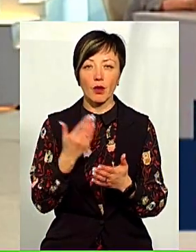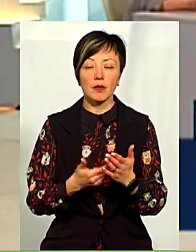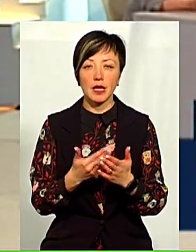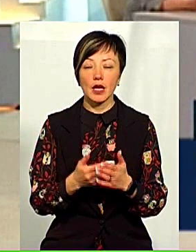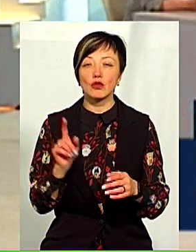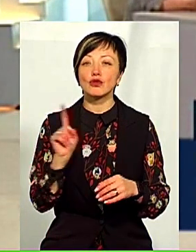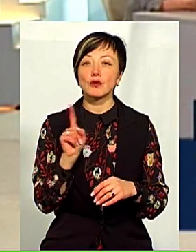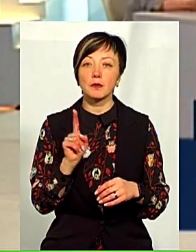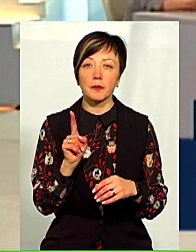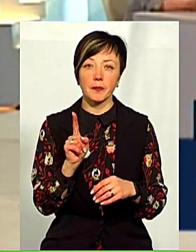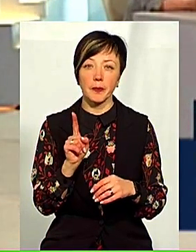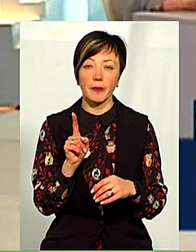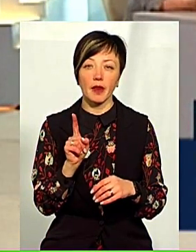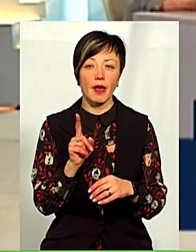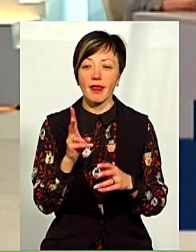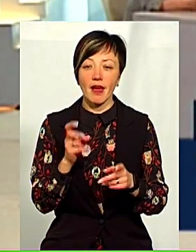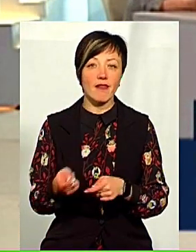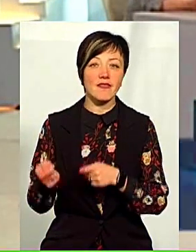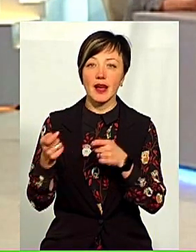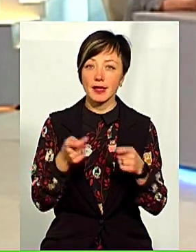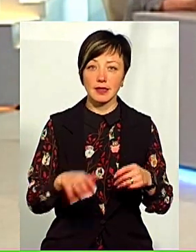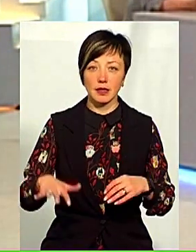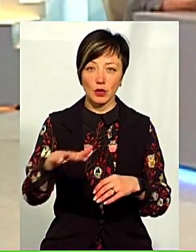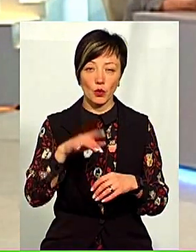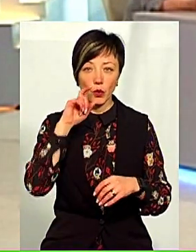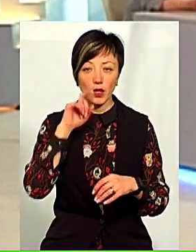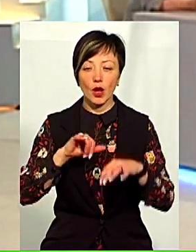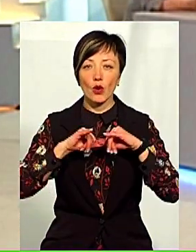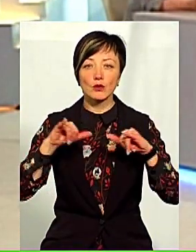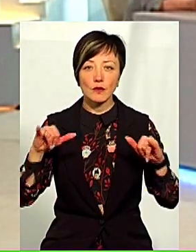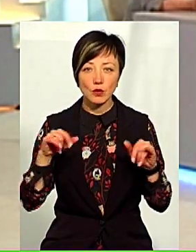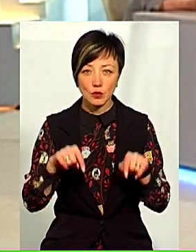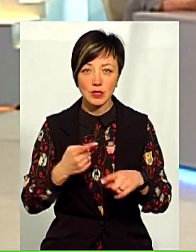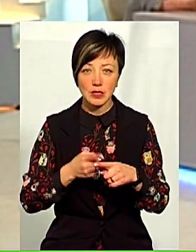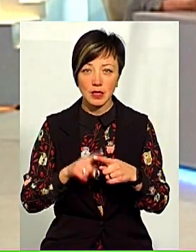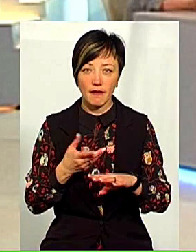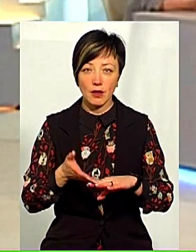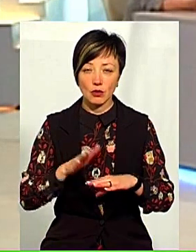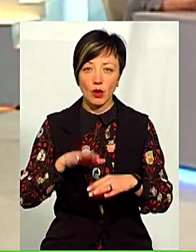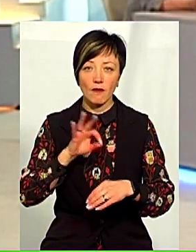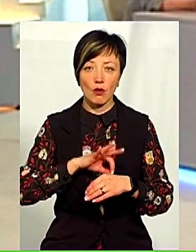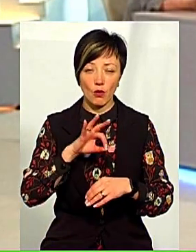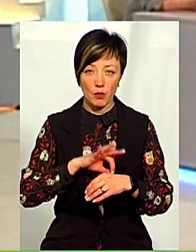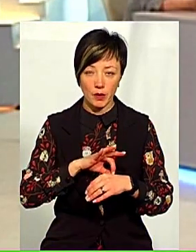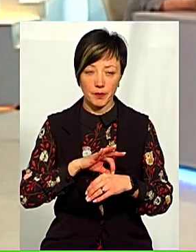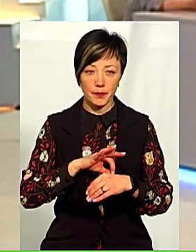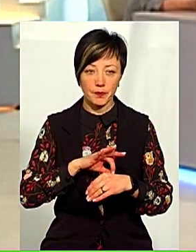з метою не ввезення на територію України, розповсюдження цієї важкої хвороби,